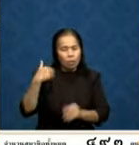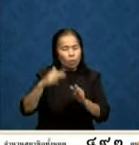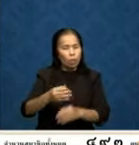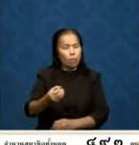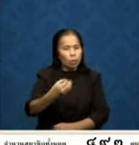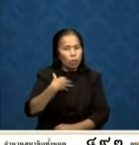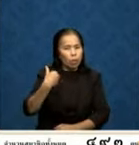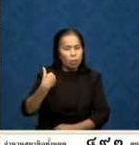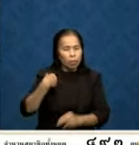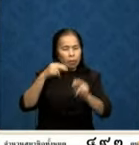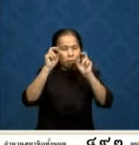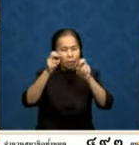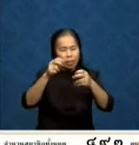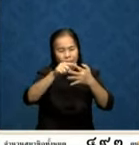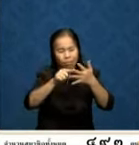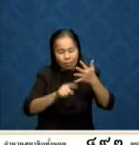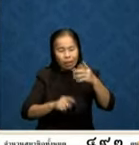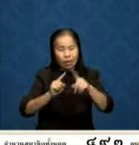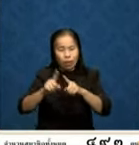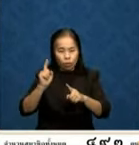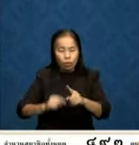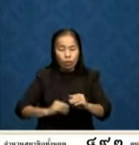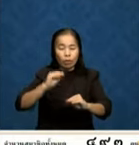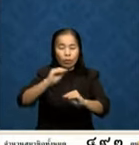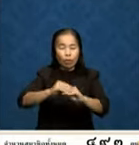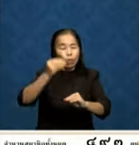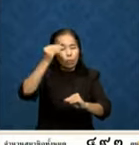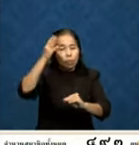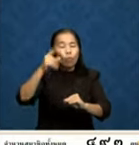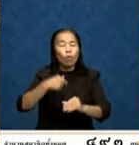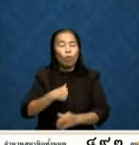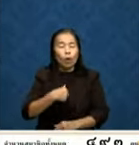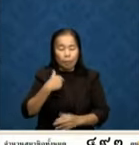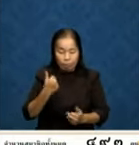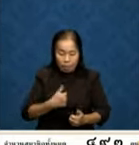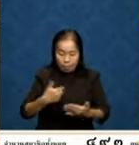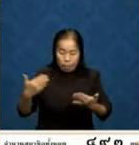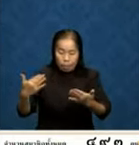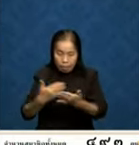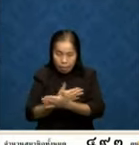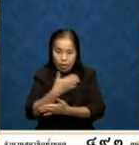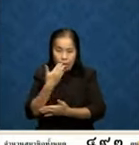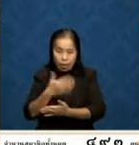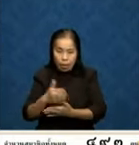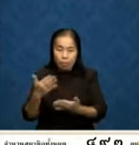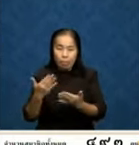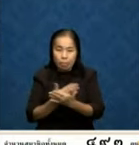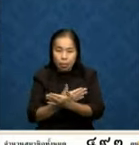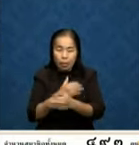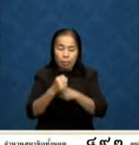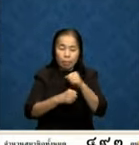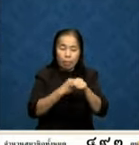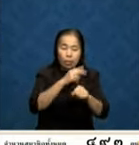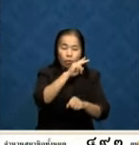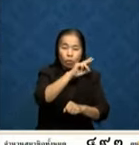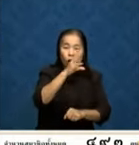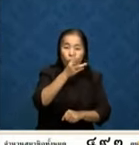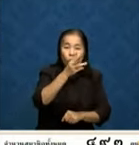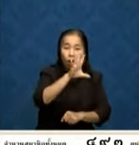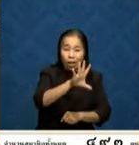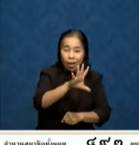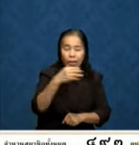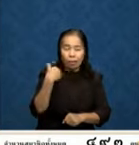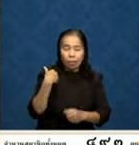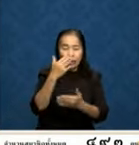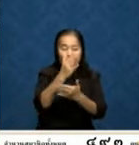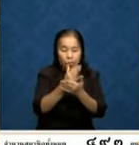ที่เราควรจะต้องให้ความรู้เพิ่มเติมเนี่ยปีนี้นะครับกกพ.ก็ได้ปรับปรุงนะครับจากในปี65ในเล่มเนี่ยก็เลือกก็แ